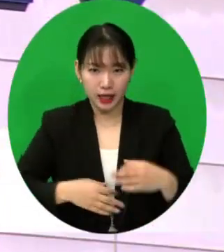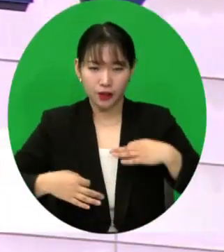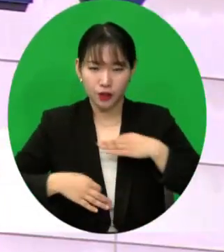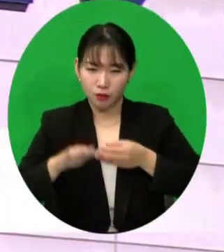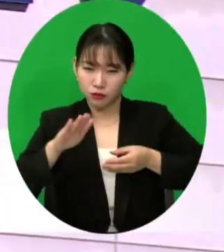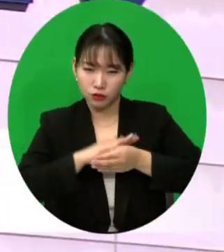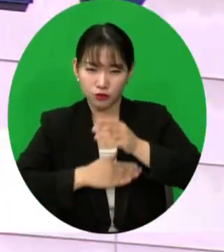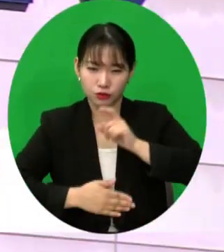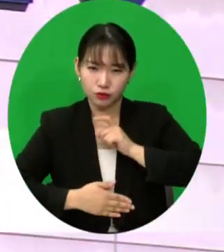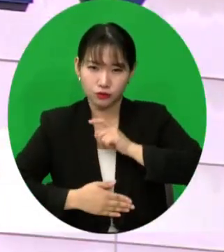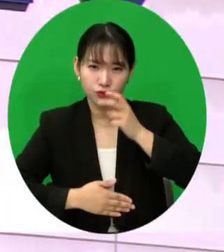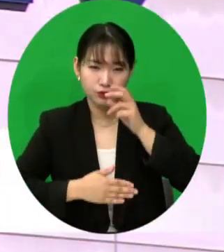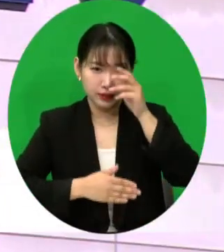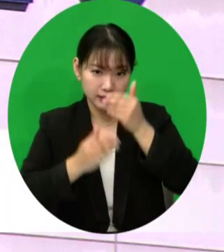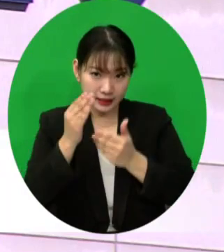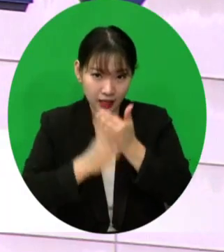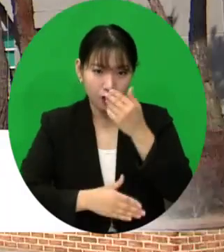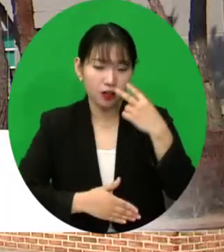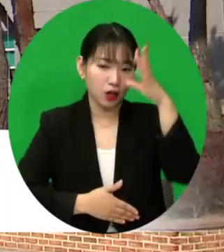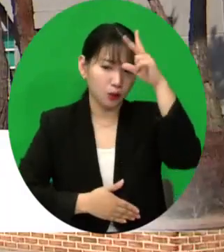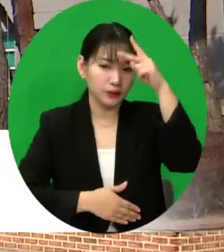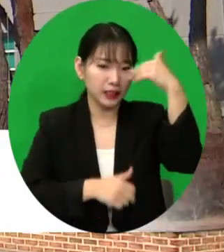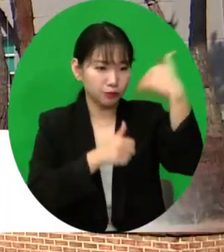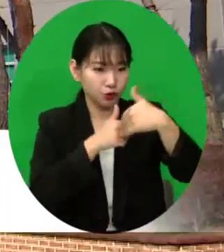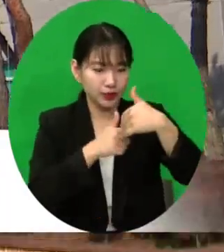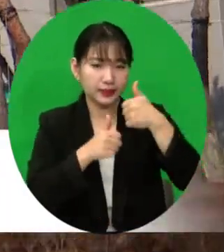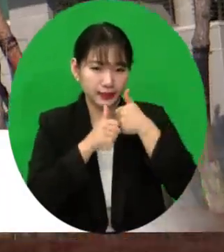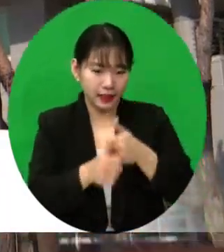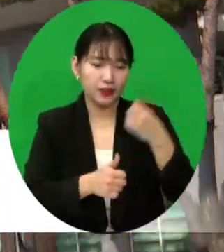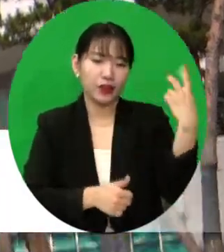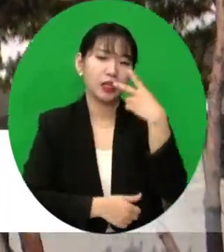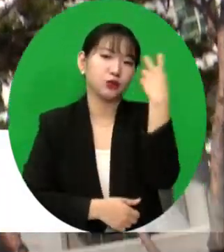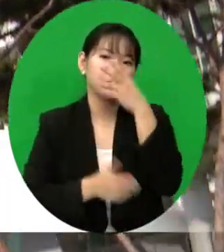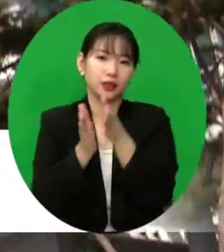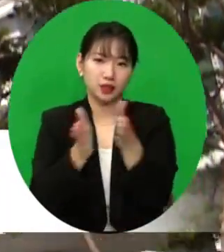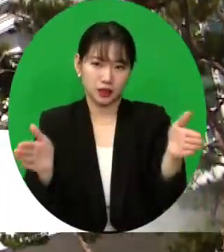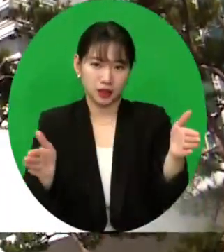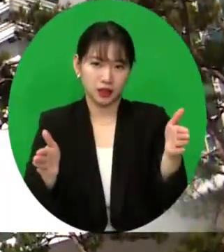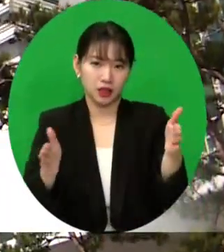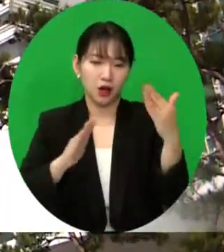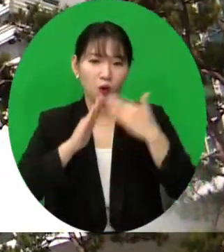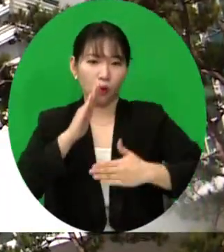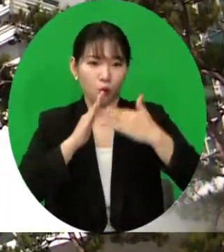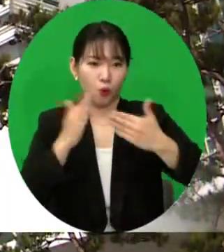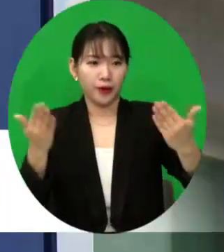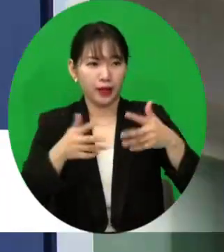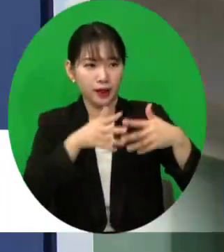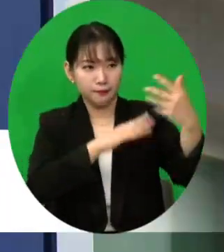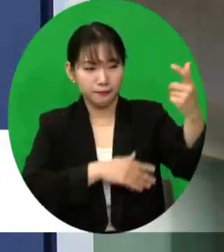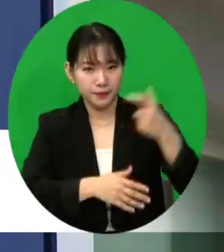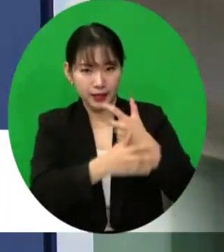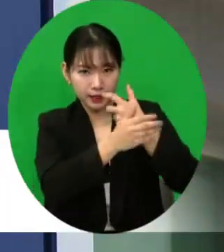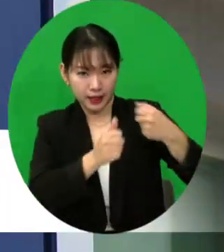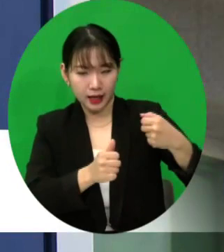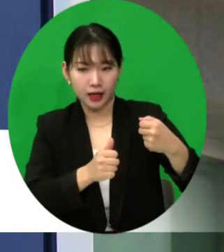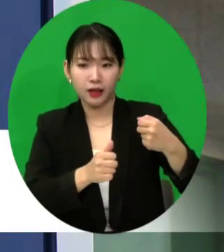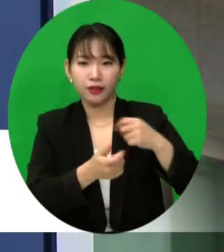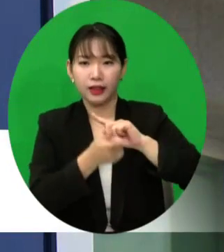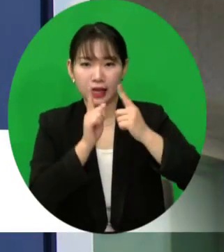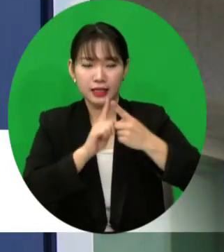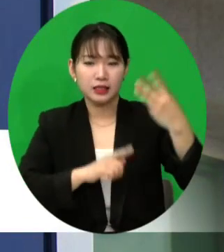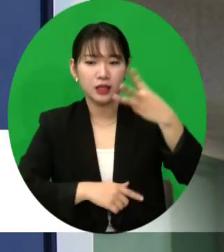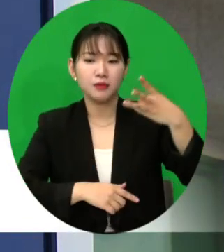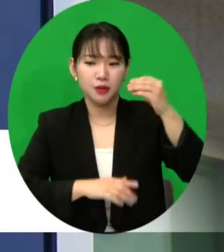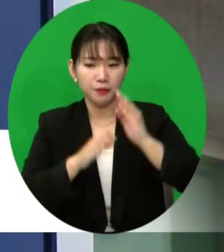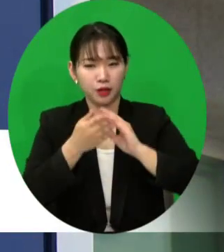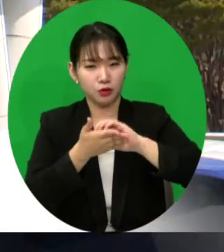사건을 검찰의 요청에 따라 재수사하고 있습니다. 이들은 관급 공사 계약을 대가로 업체 관계자에게